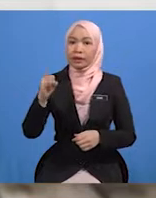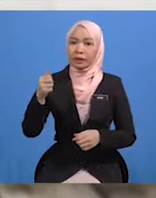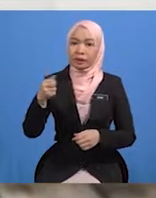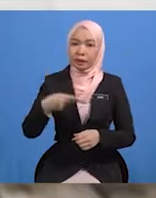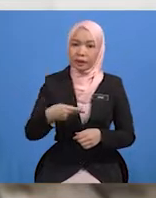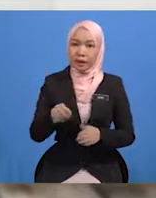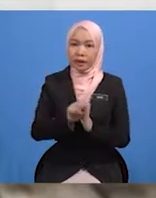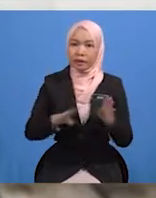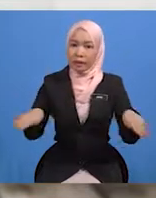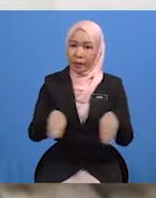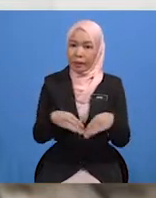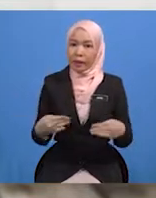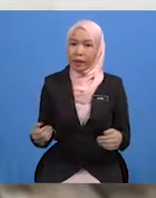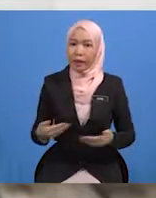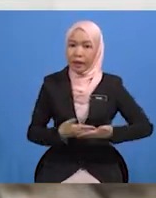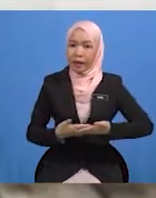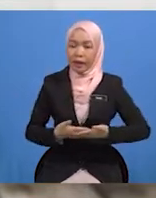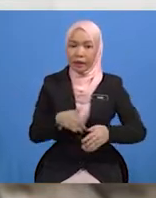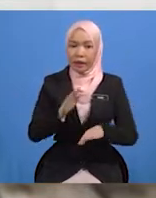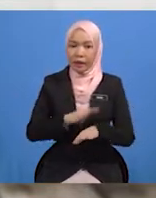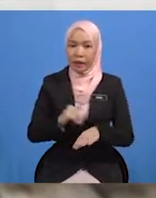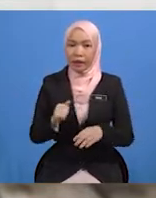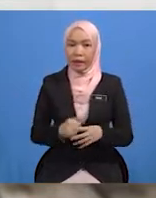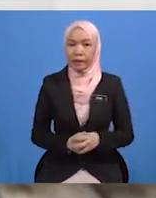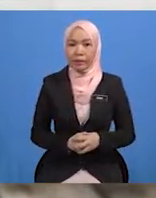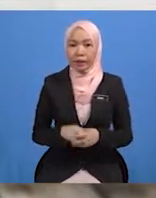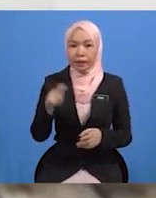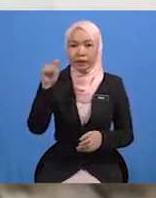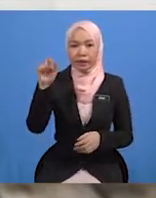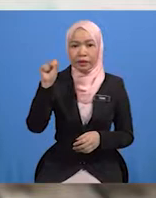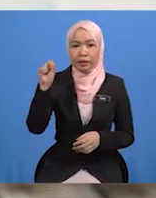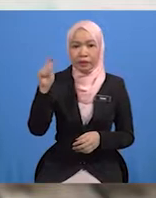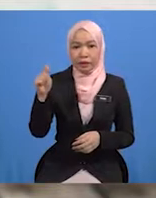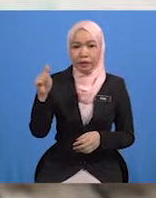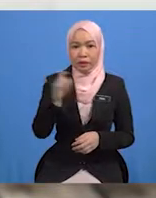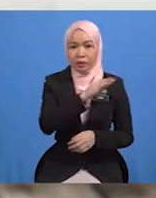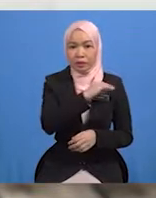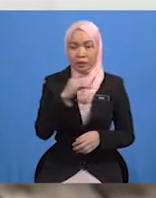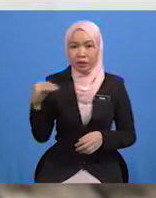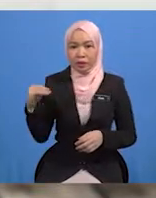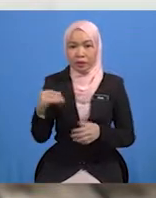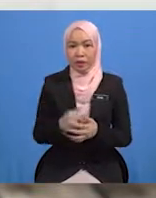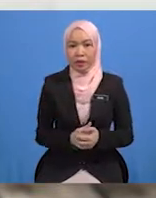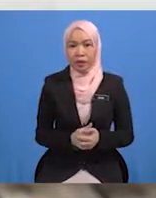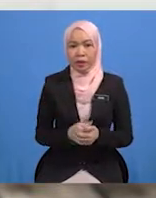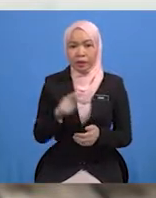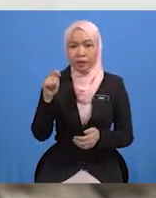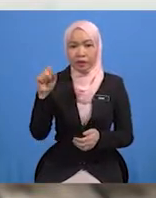sebagai anak kepada Tuan Setiawan Tanjung dan Puan Suari Alimin.